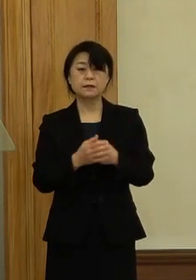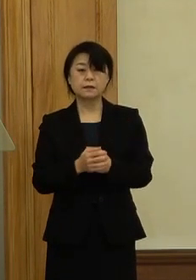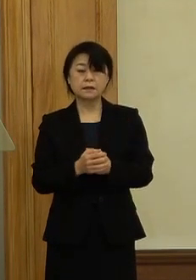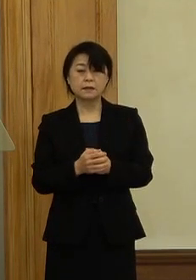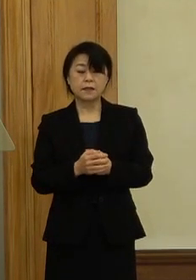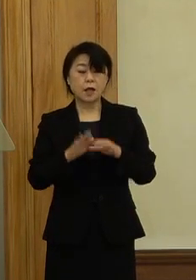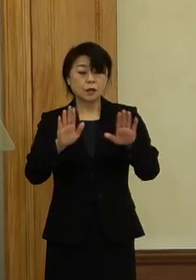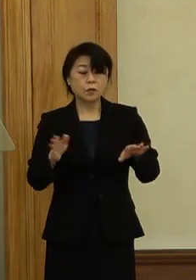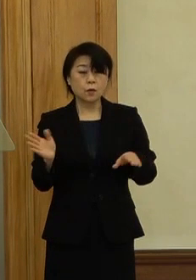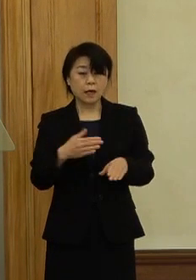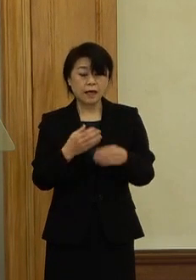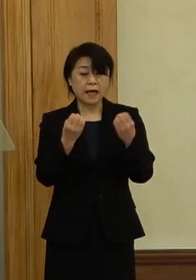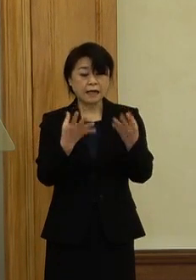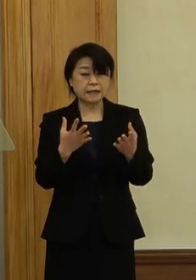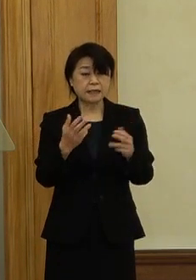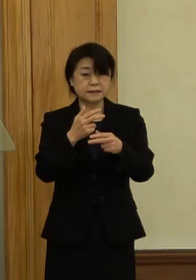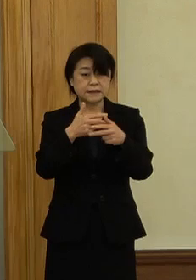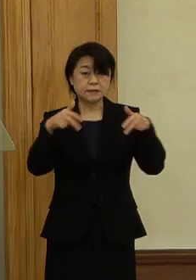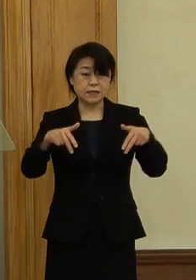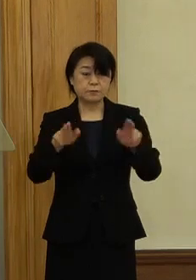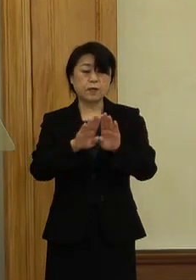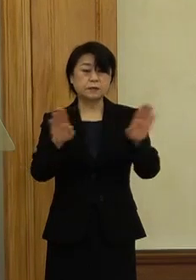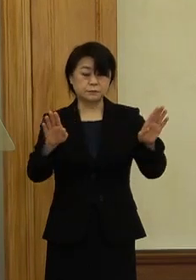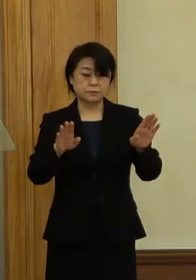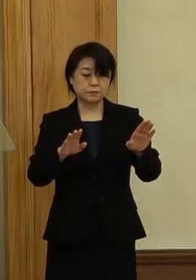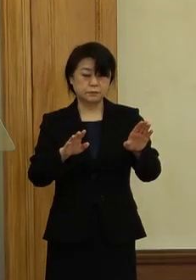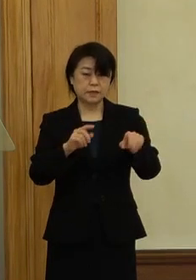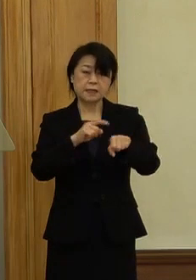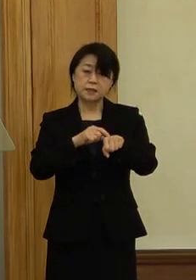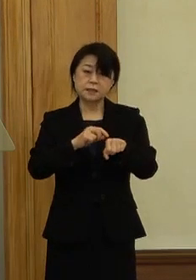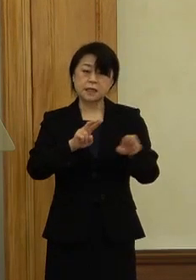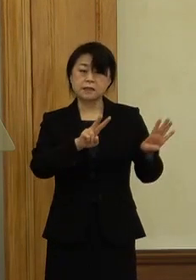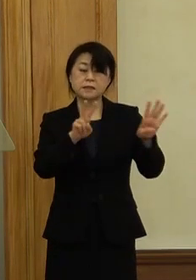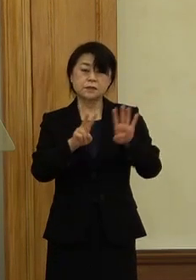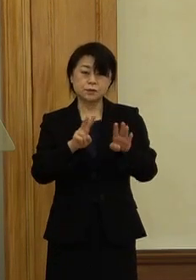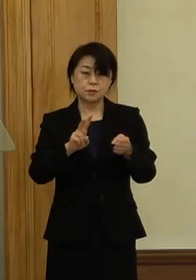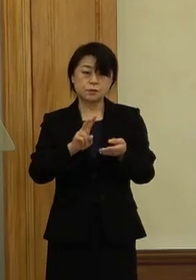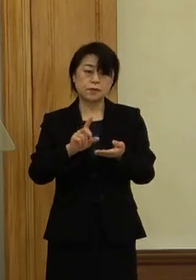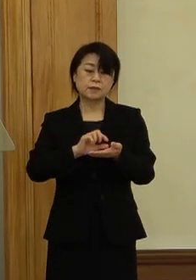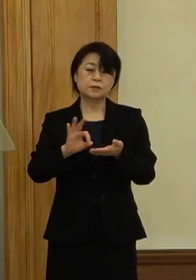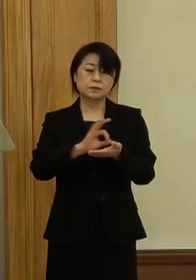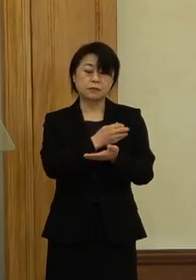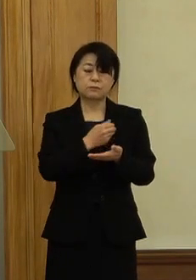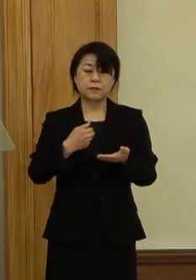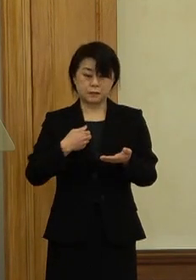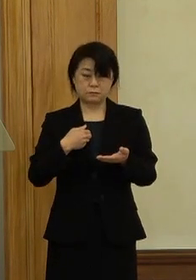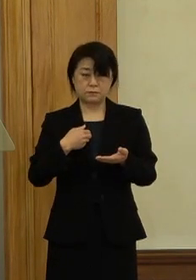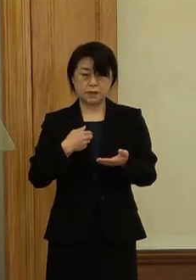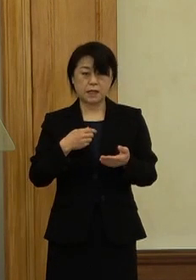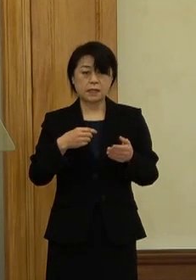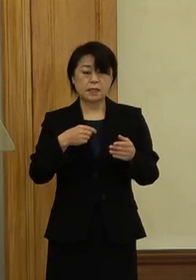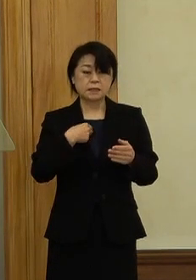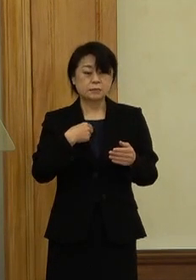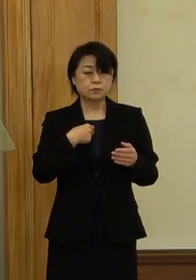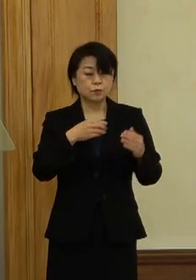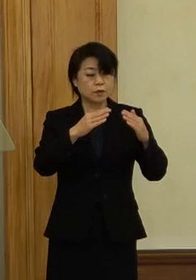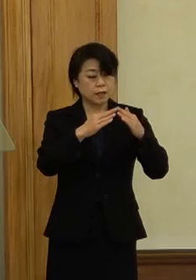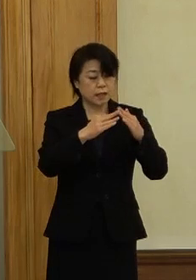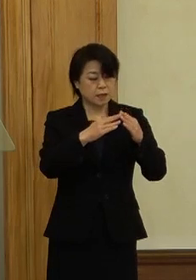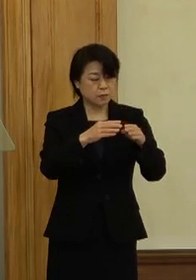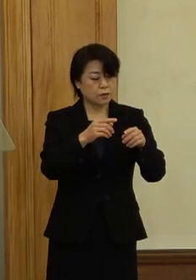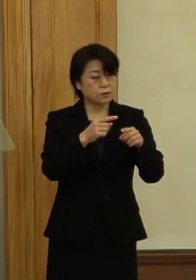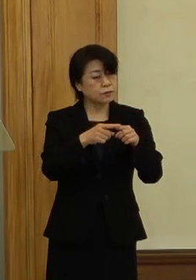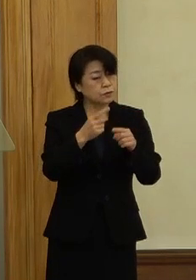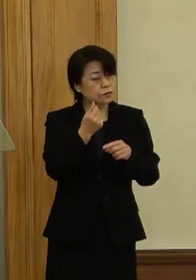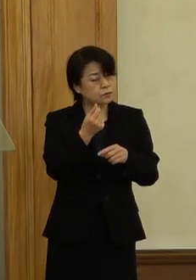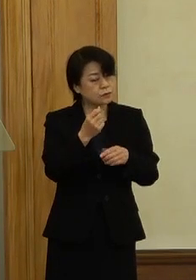日から運用開始しており、24時間いつでもご利用いただけます。でなので、ご自宅でのちょっとした時間など